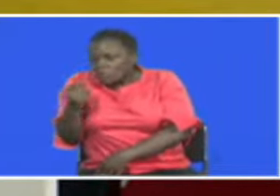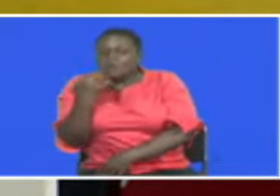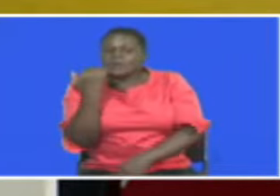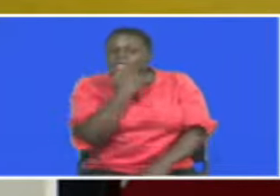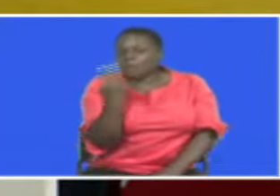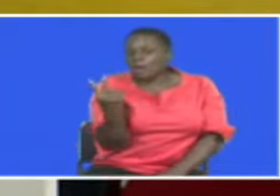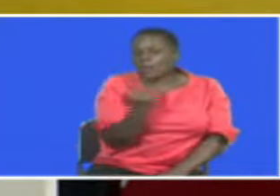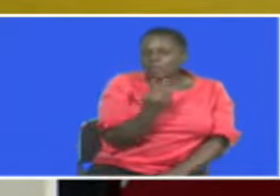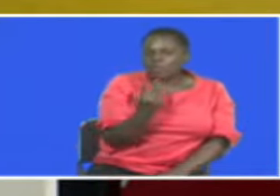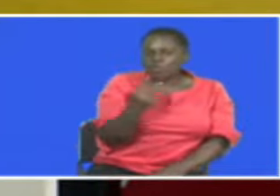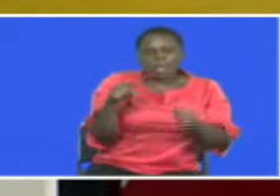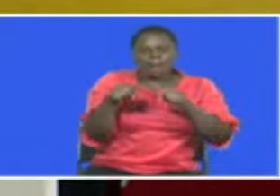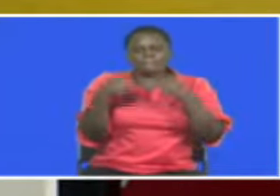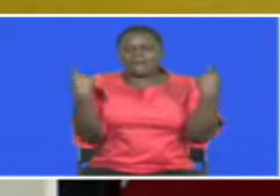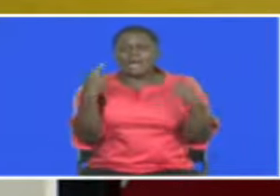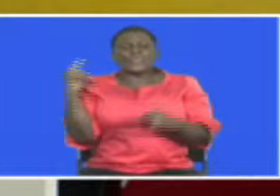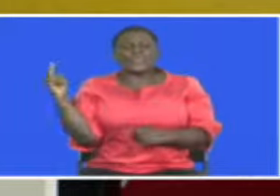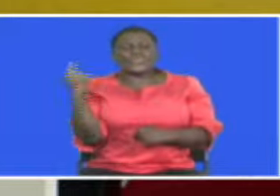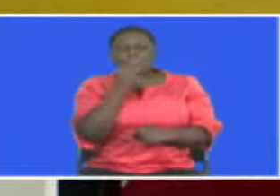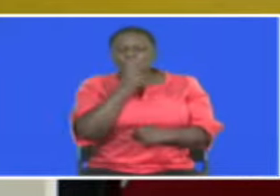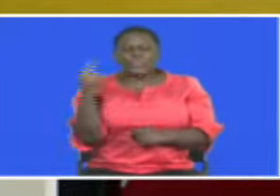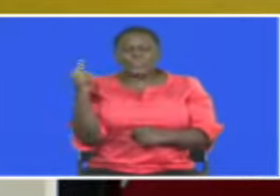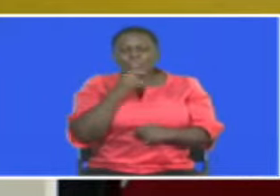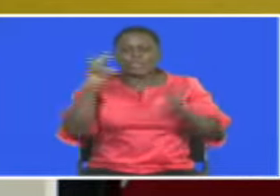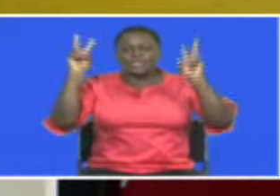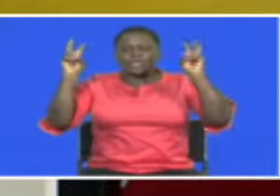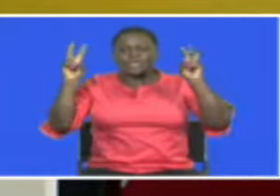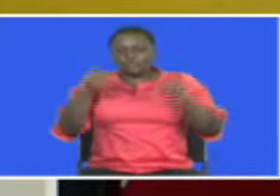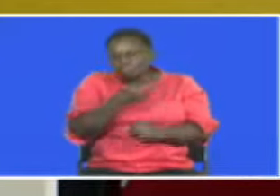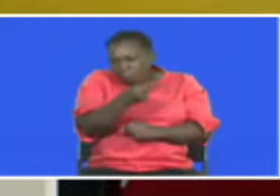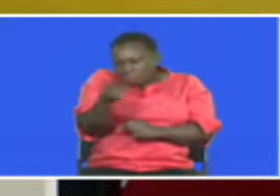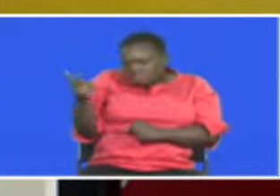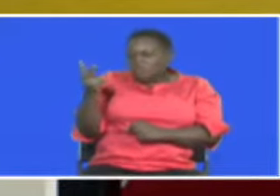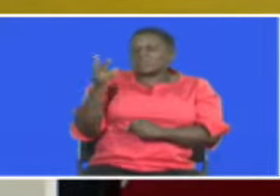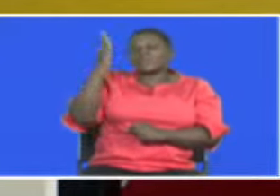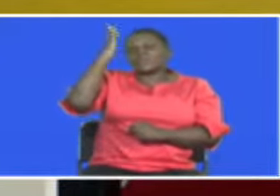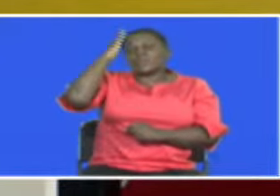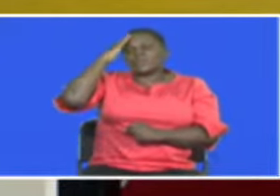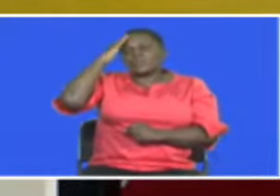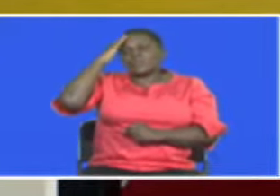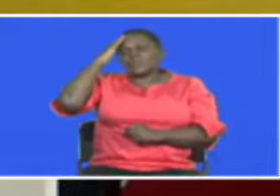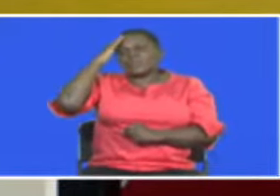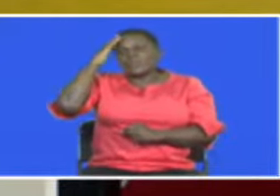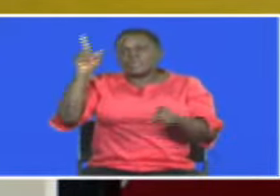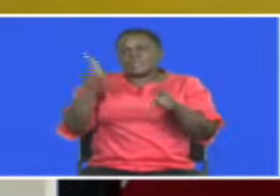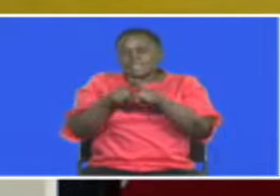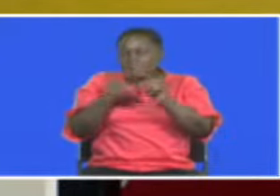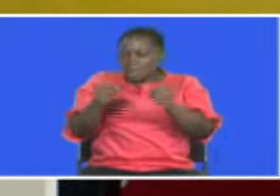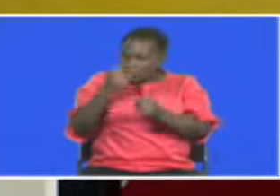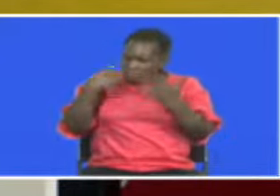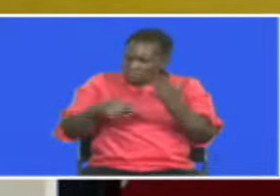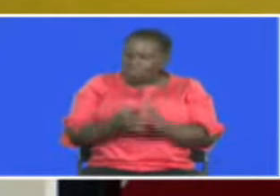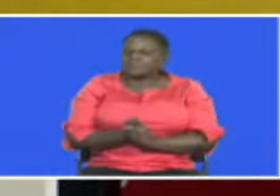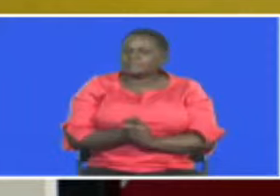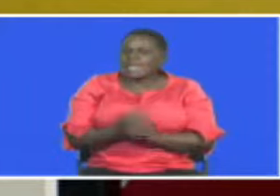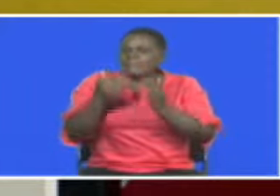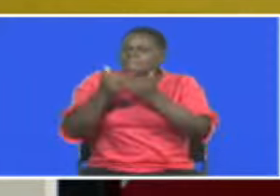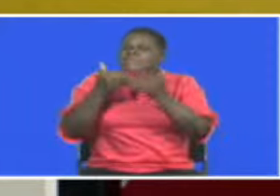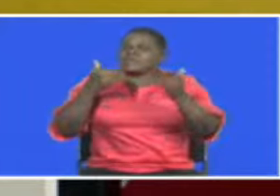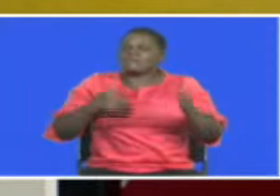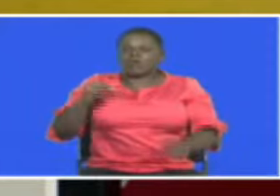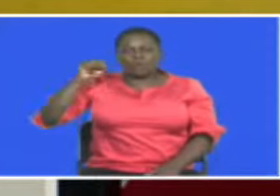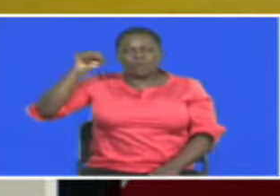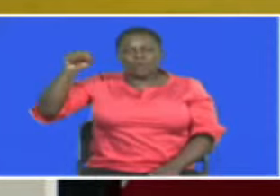gashagwa walitofautiana vikali kwa Mambo ambayo wao tu ndio wanaojua Pia imebainika kwamba kabla ya